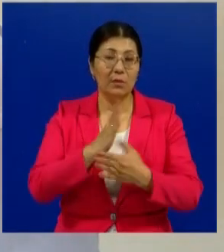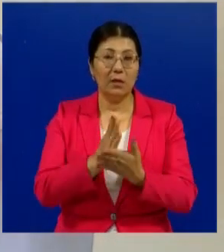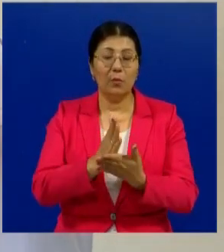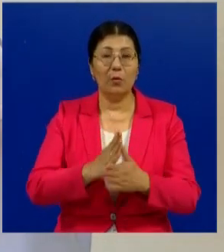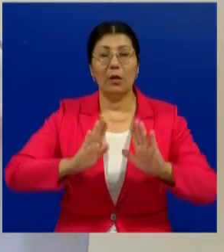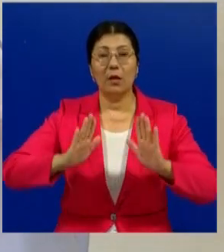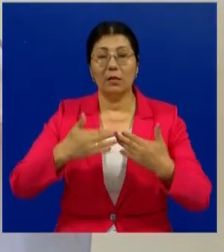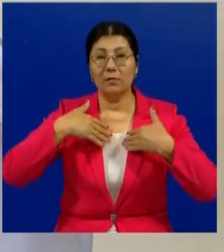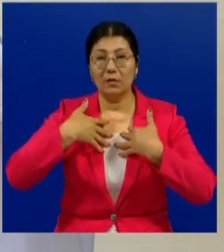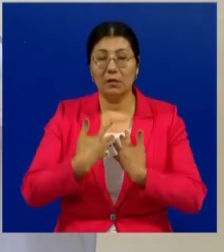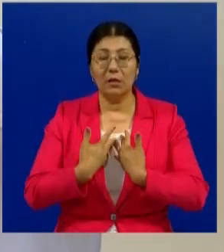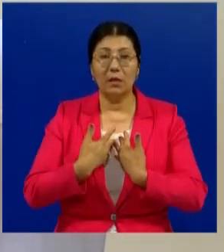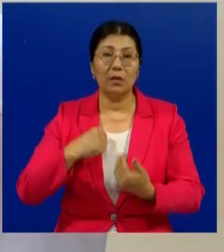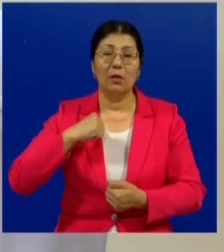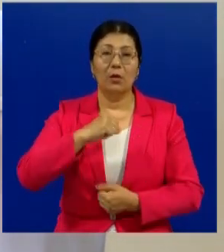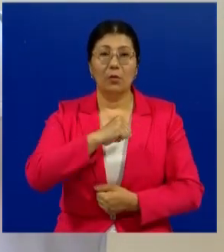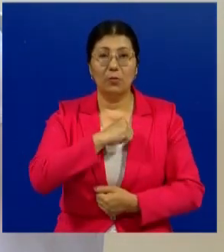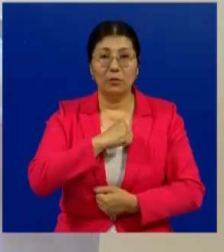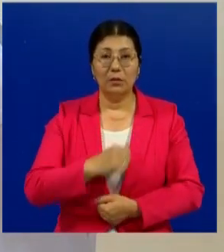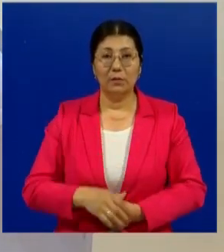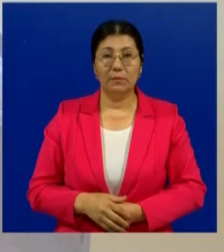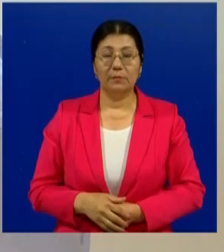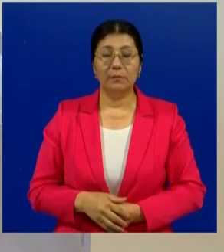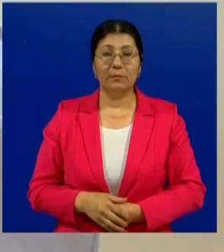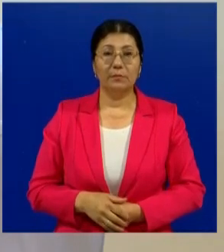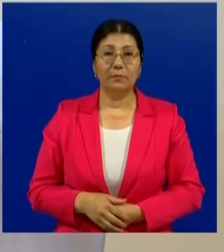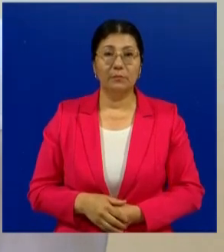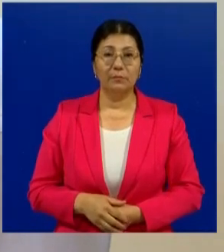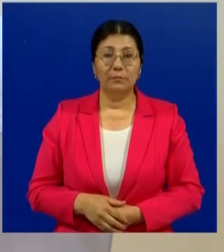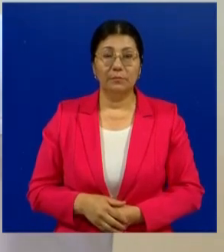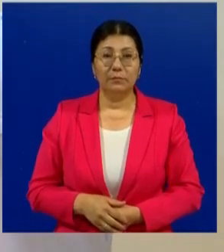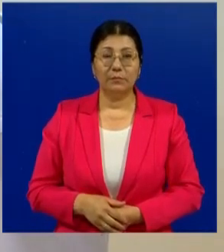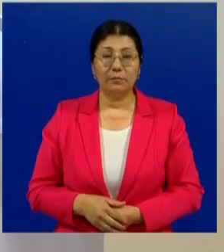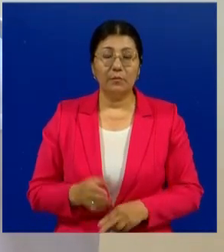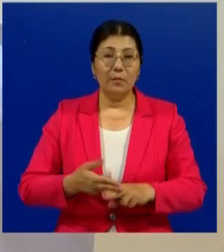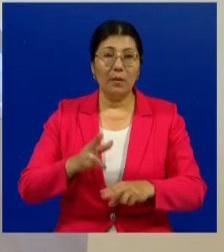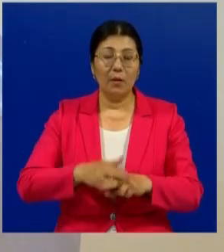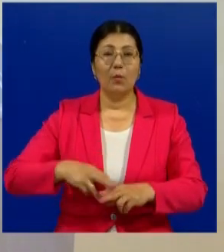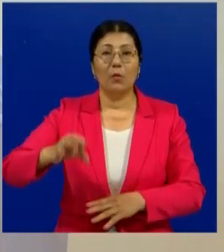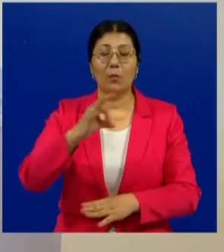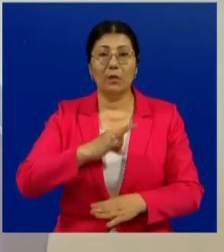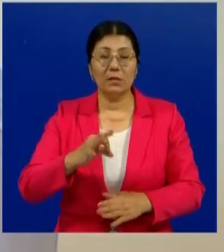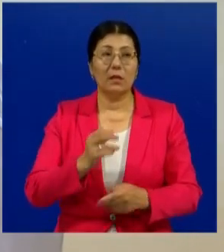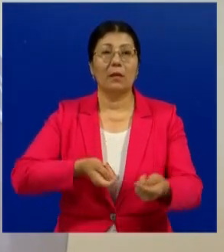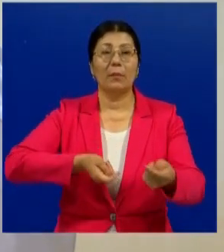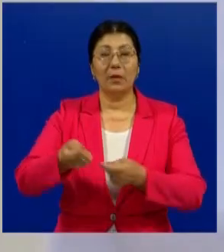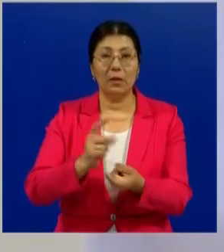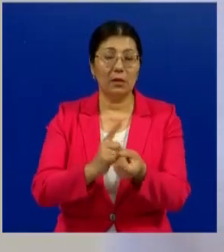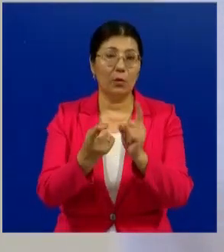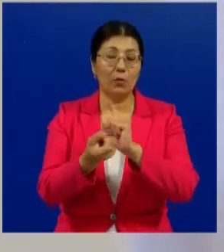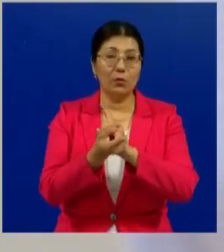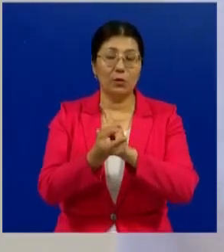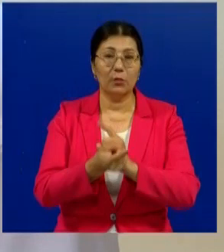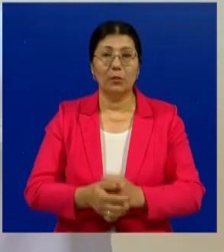қасіретті жағдайлардың өзі әрине бұл аймақтағы биліктің өзгеруі